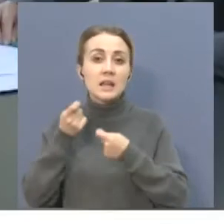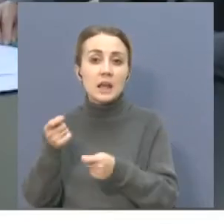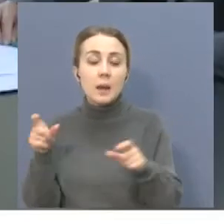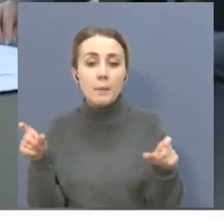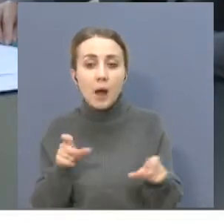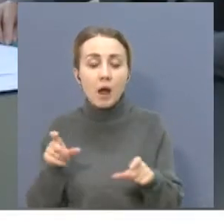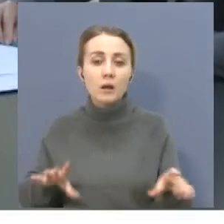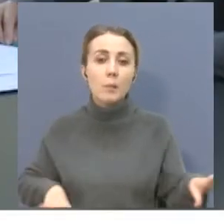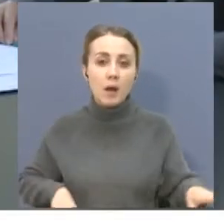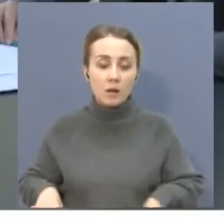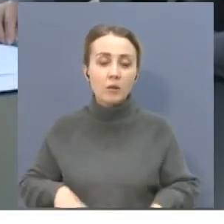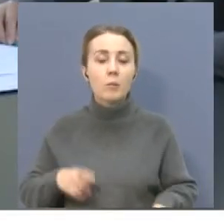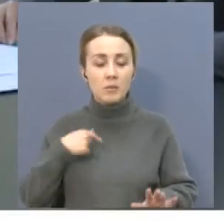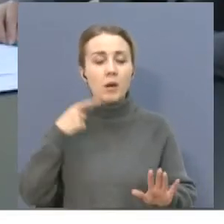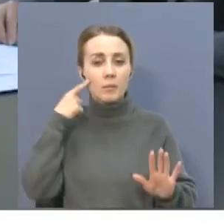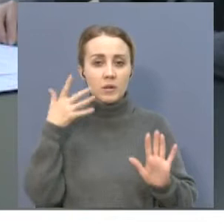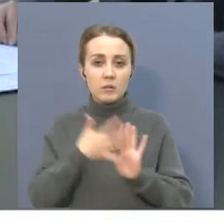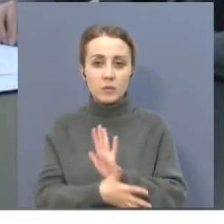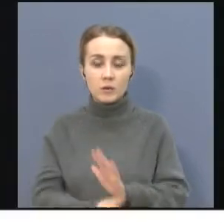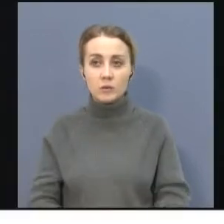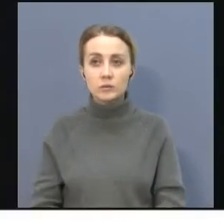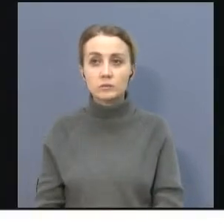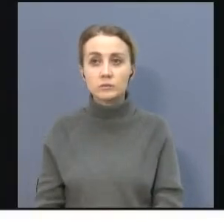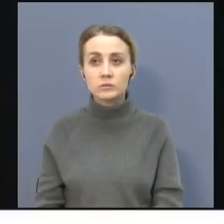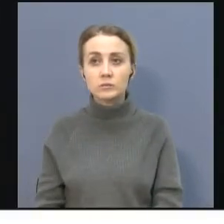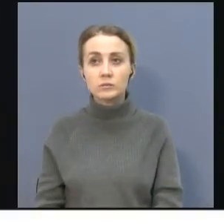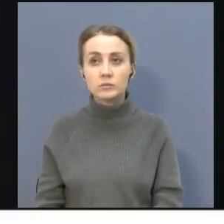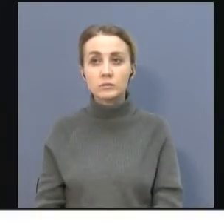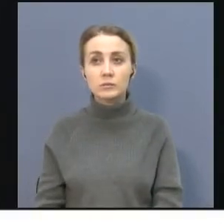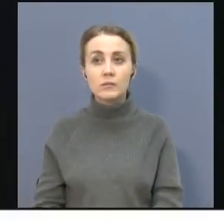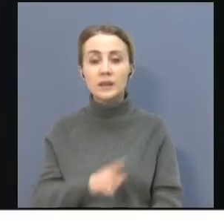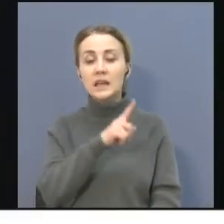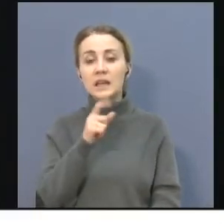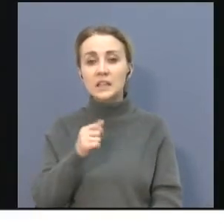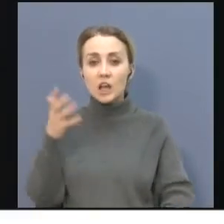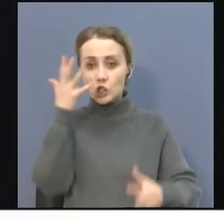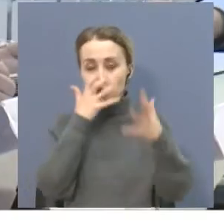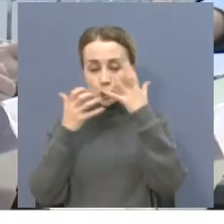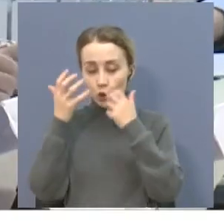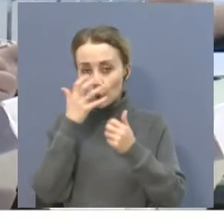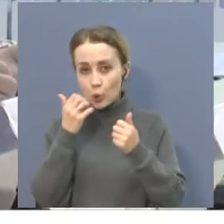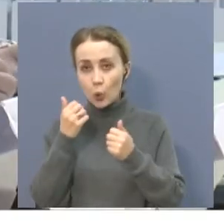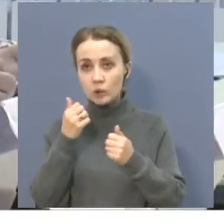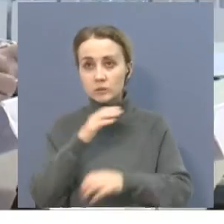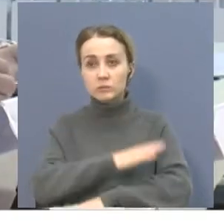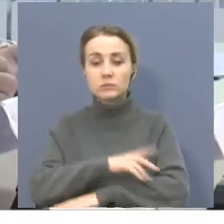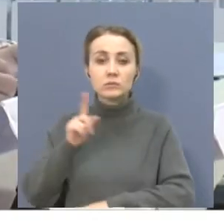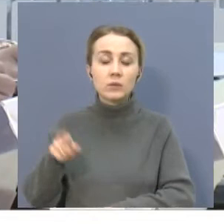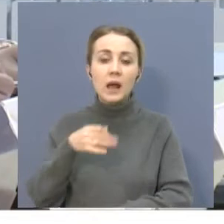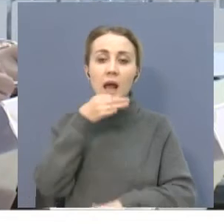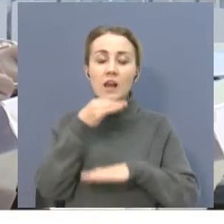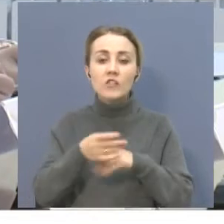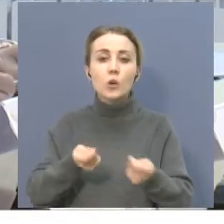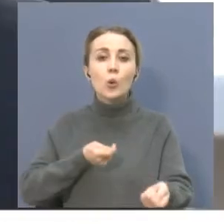понимает. Атбасар ауданы құрылыс бөлімінің жетекшісі өзінің туған әпкесі басқаратын кәсіпорынмен мемлекеттік сатып алу туралы